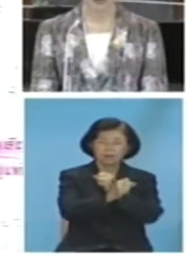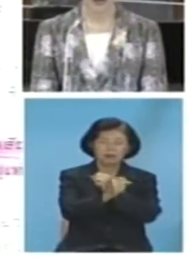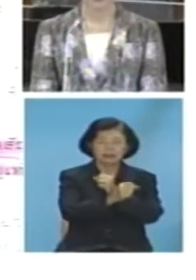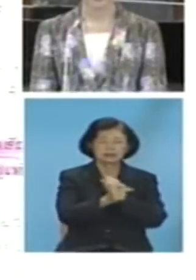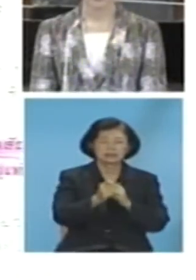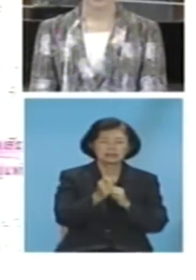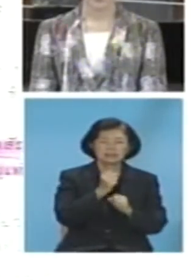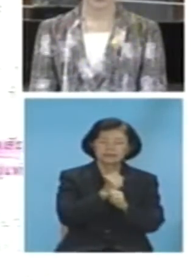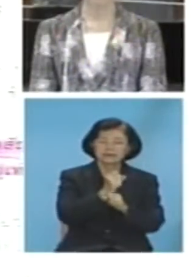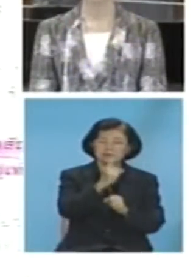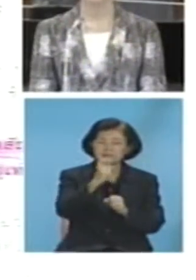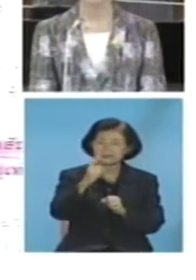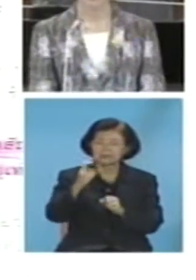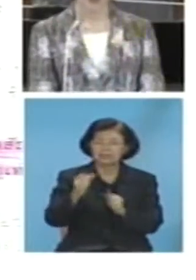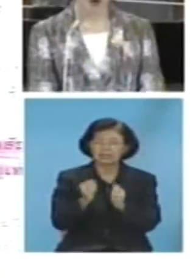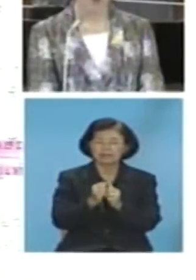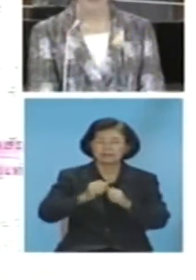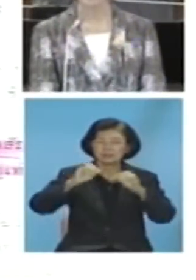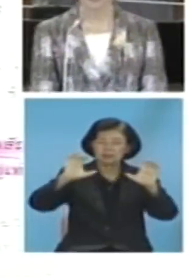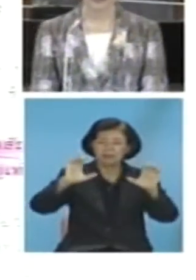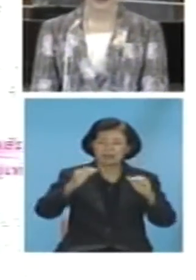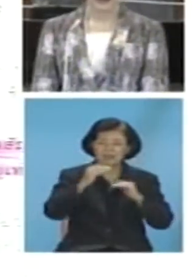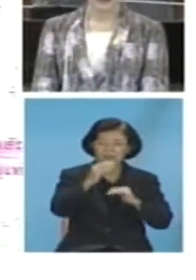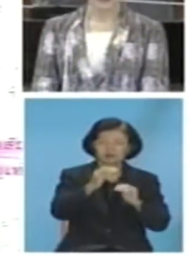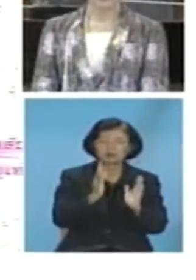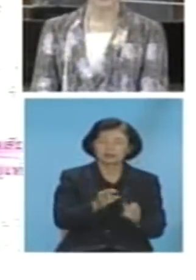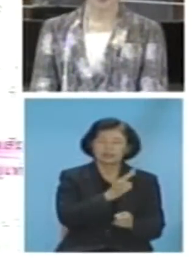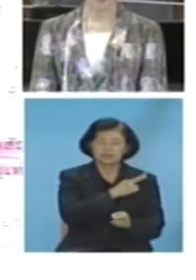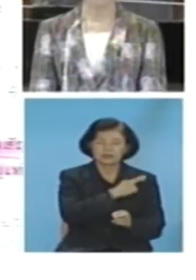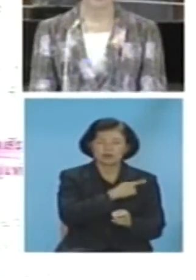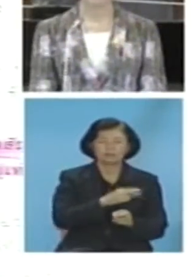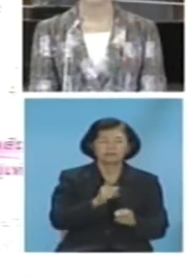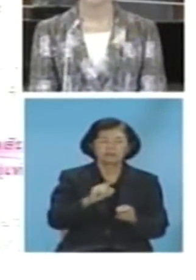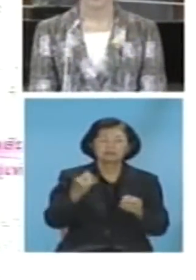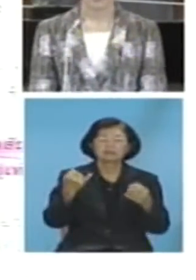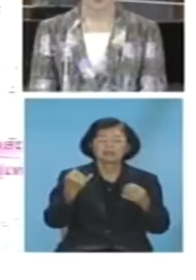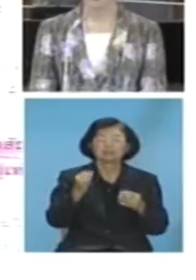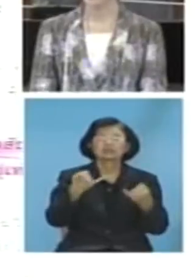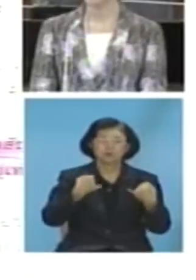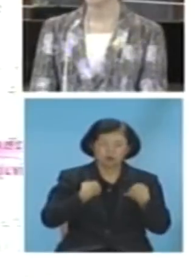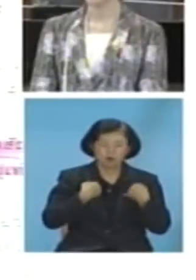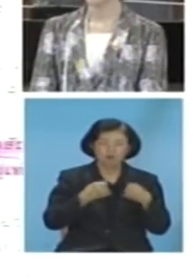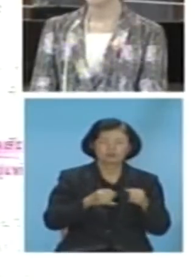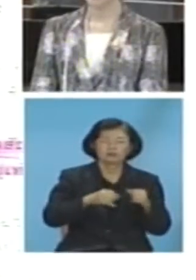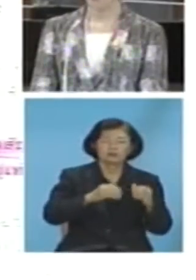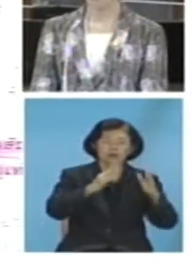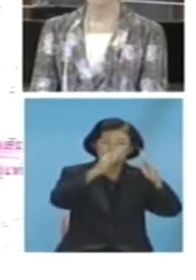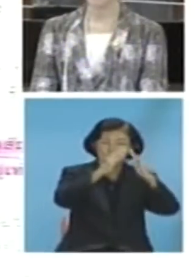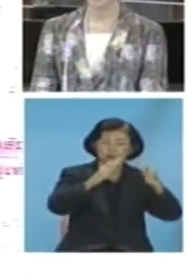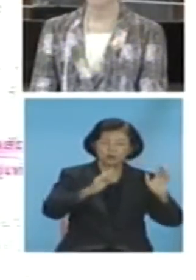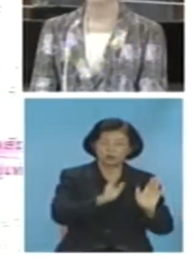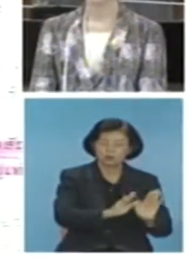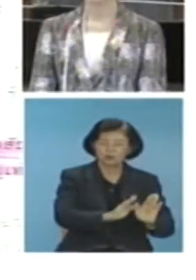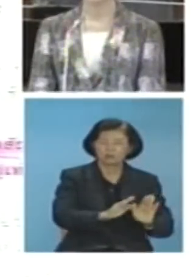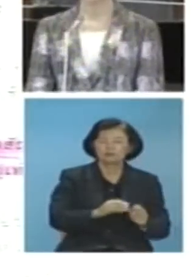ต่อรัฐโดยกำหนดตัวผู้รับผิดชอบไว้นะคะก็คือเจ้าของโกดังเซอร์เวเยอร์และเจ้าของโรงสี